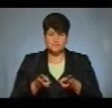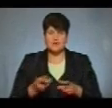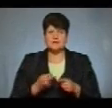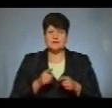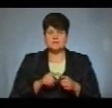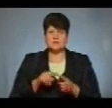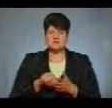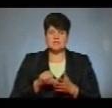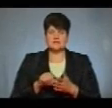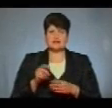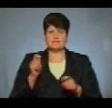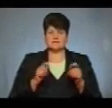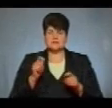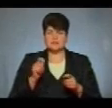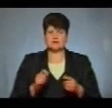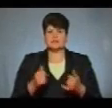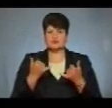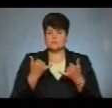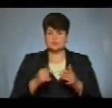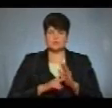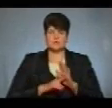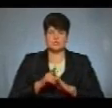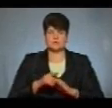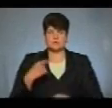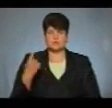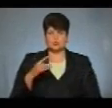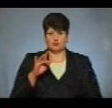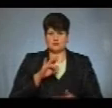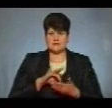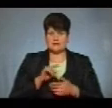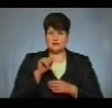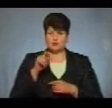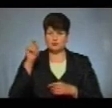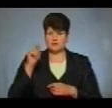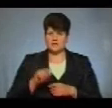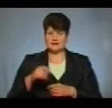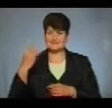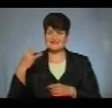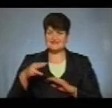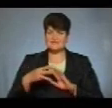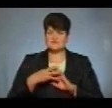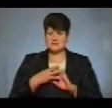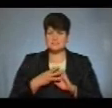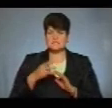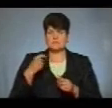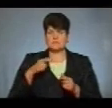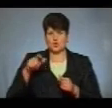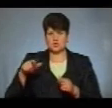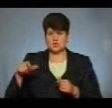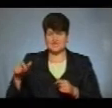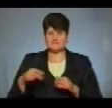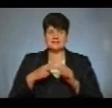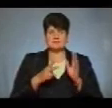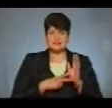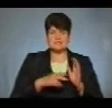фестивалю «Несвіті горшки ліплять», який сьогодні розпочався в обласному центрі. На нього приїхали 38 гончарів, керамістів з